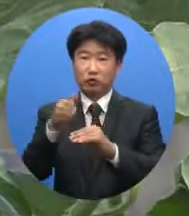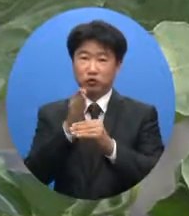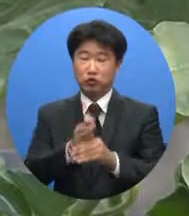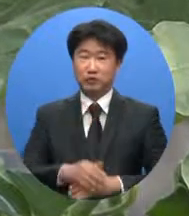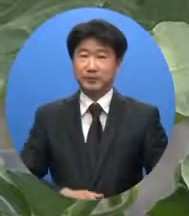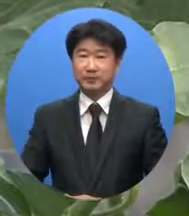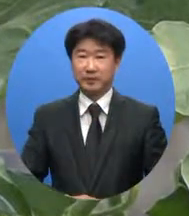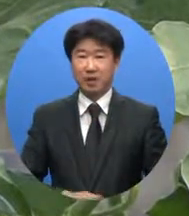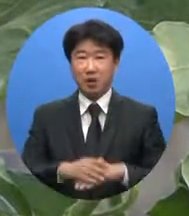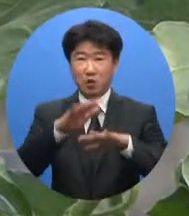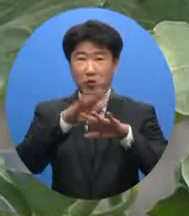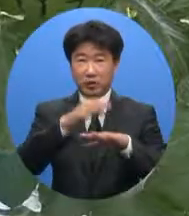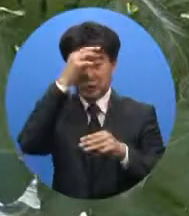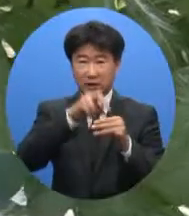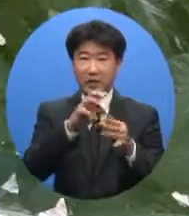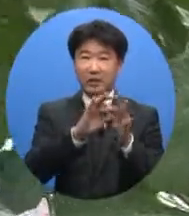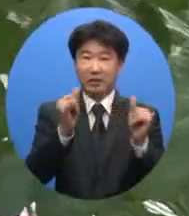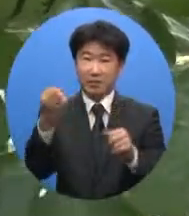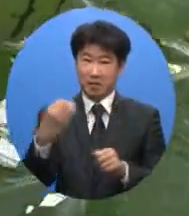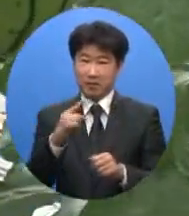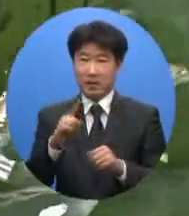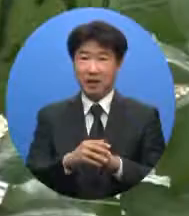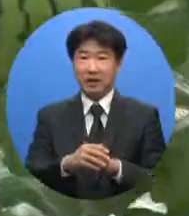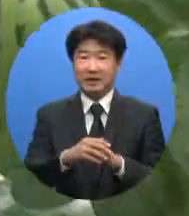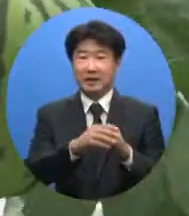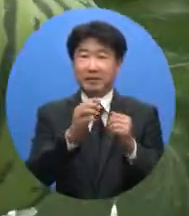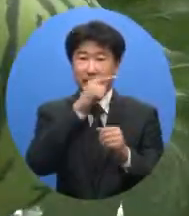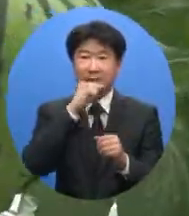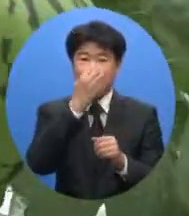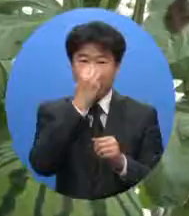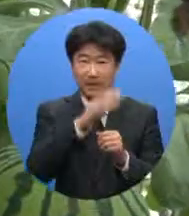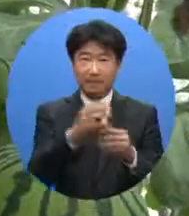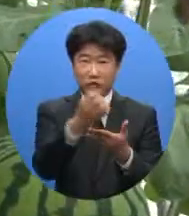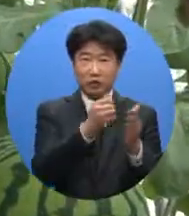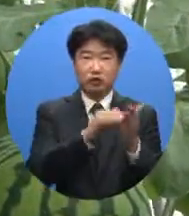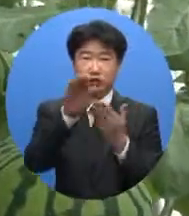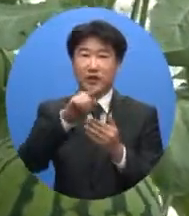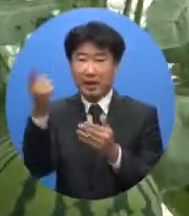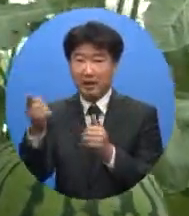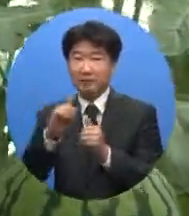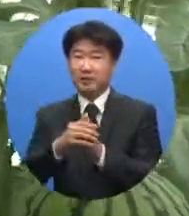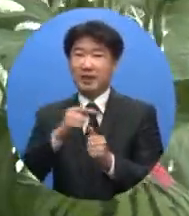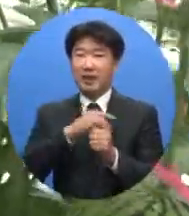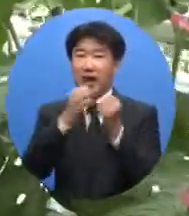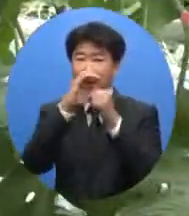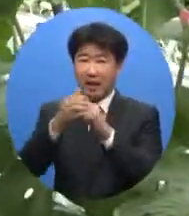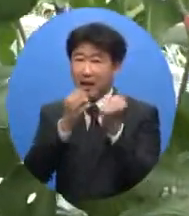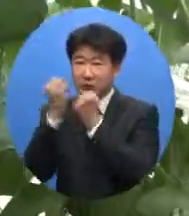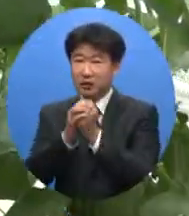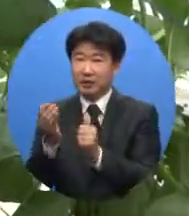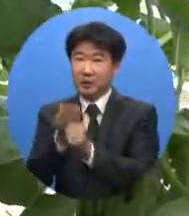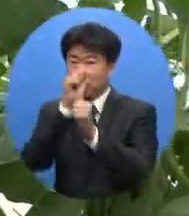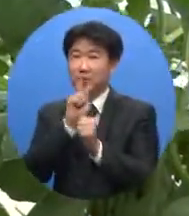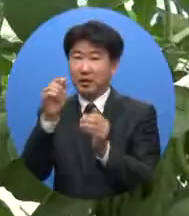예상됩니다. 농업기술센터 관계자는 시설 딸기 후작으로 적합한 애플 수박의 재배 면적 확대를 위해 지속적인 재배